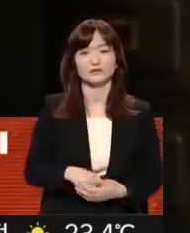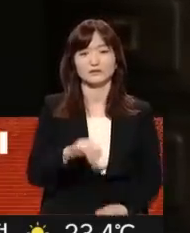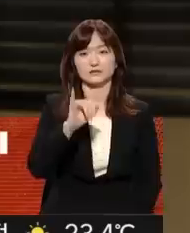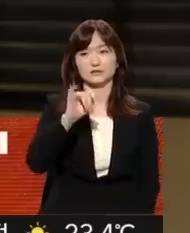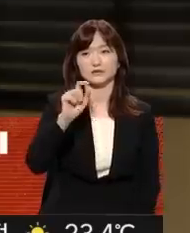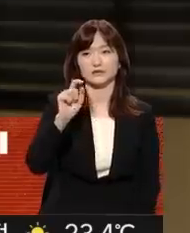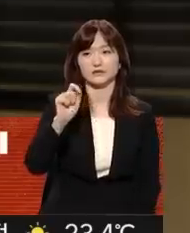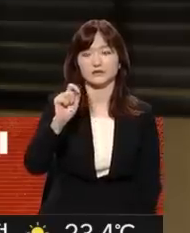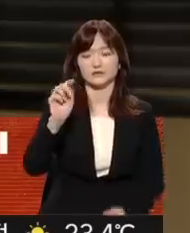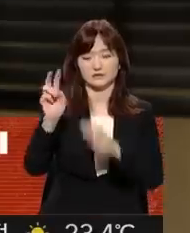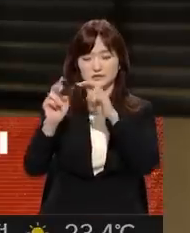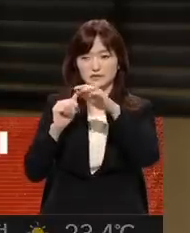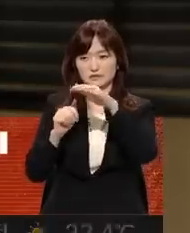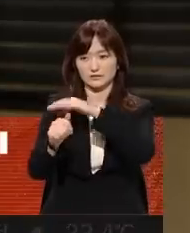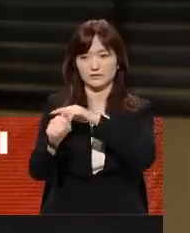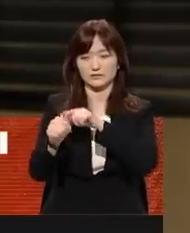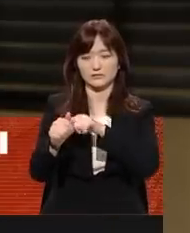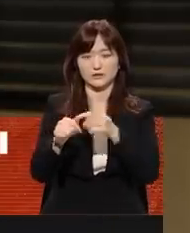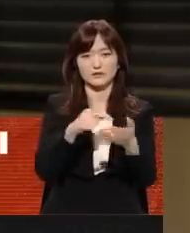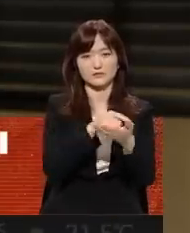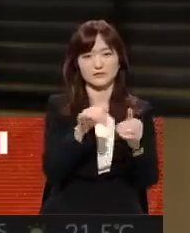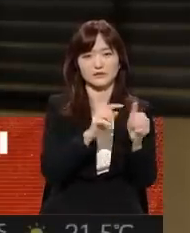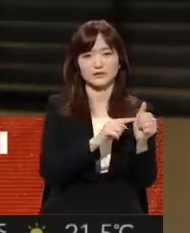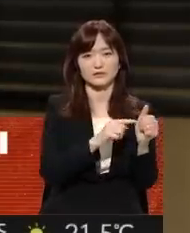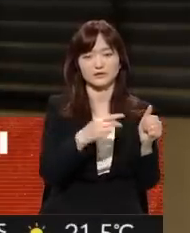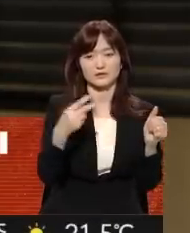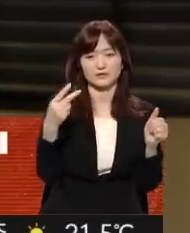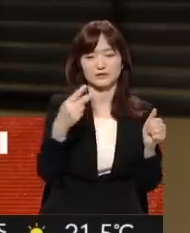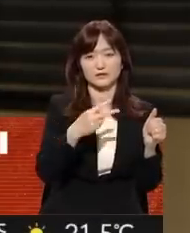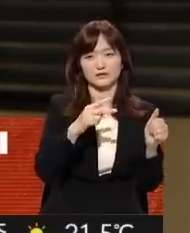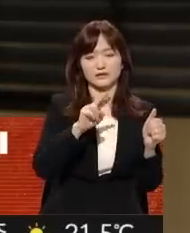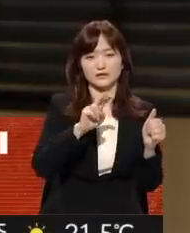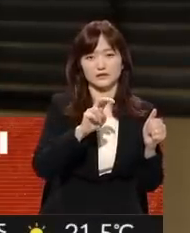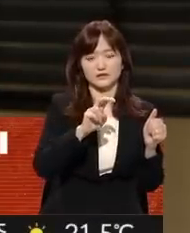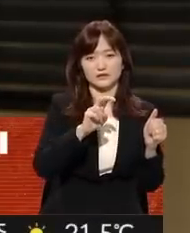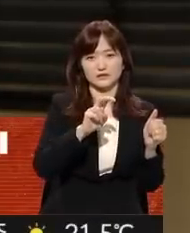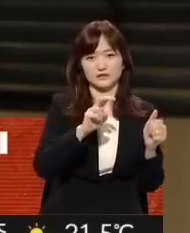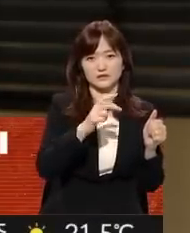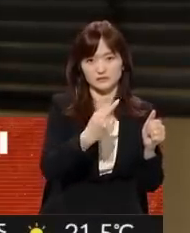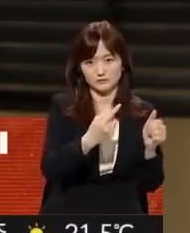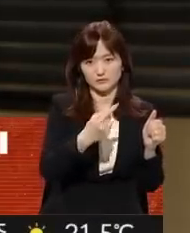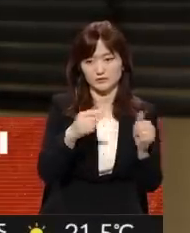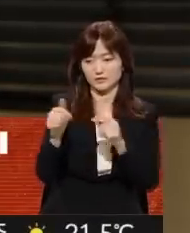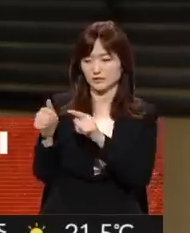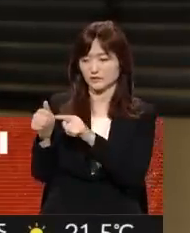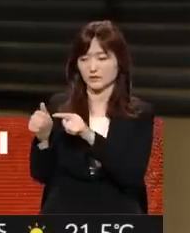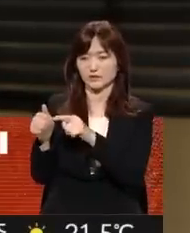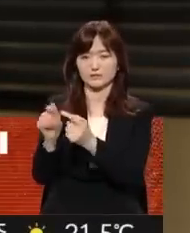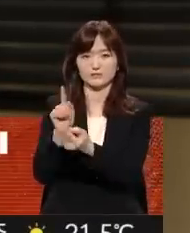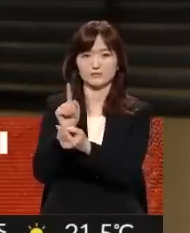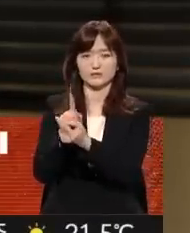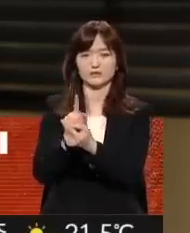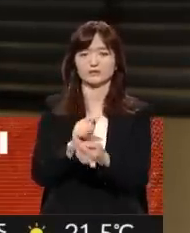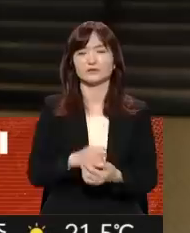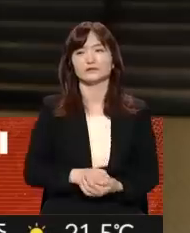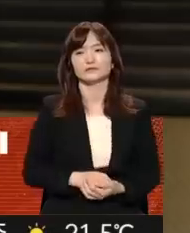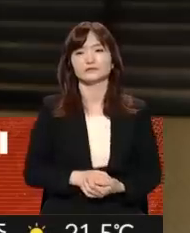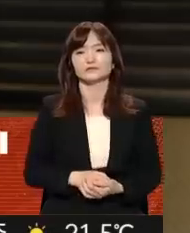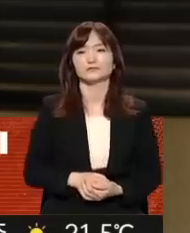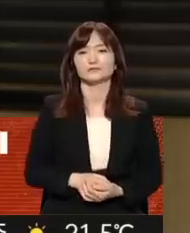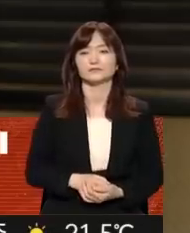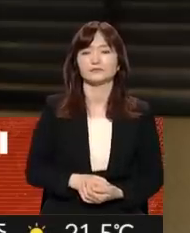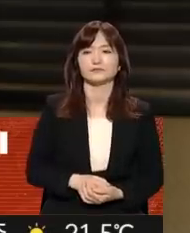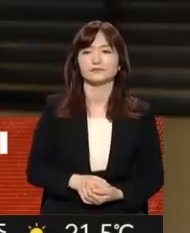업체 대표였습니다. 이 피해자 2021년도에 이제 가해자 주범 김 씨를 만났다고 하는데 피해자에게 따르면 이 주범 김